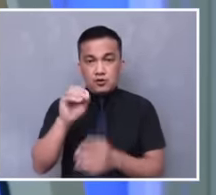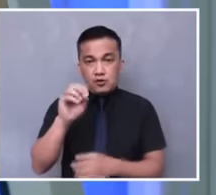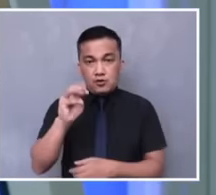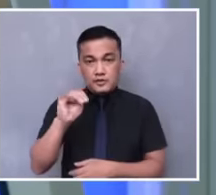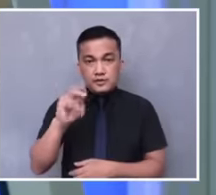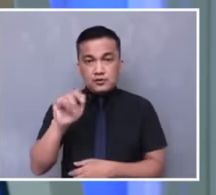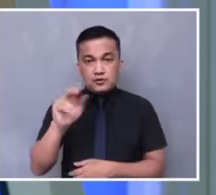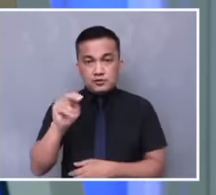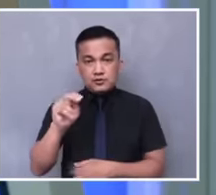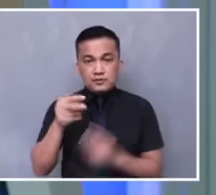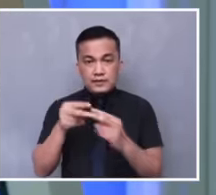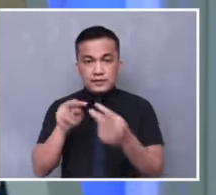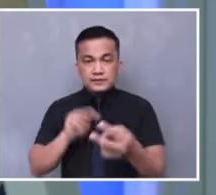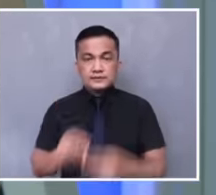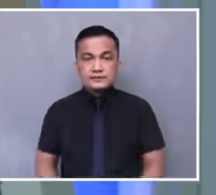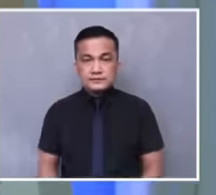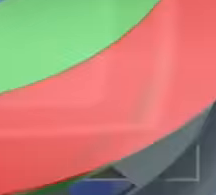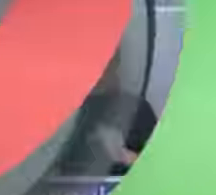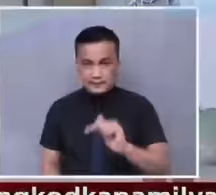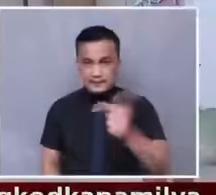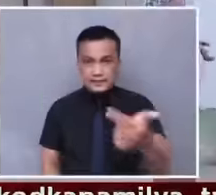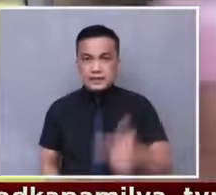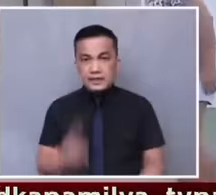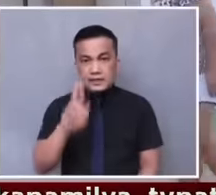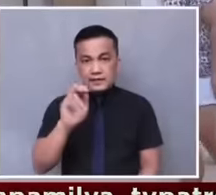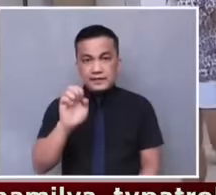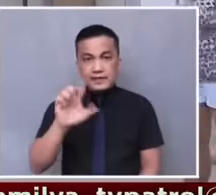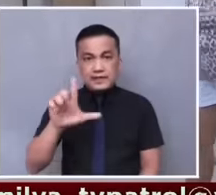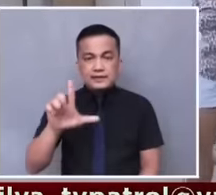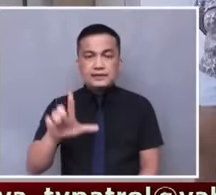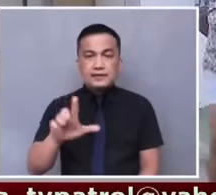Nagpa-patrol, Rafael Bosan.